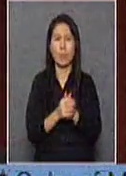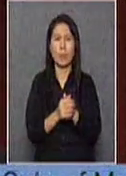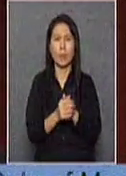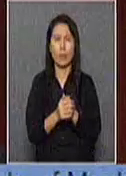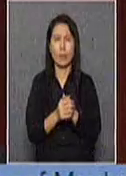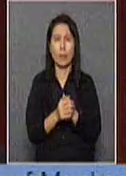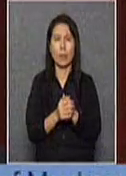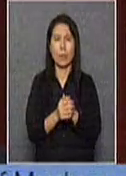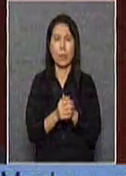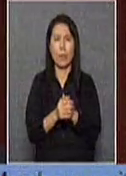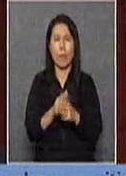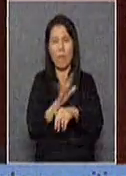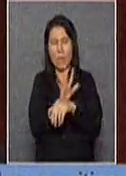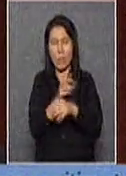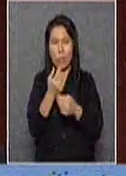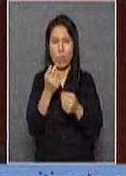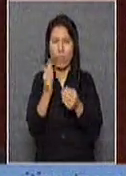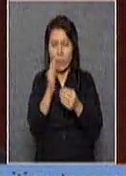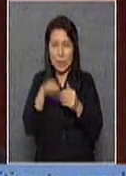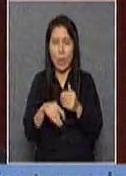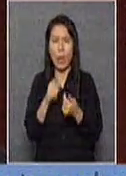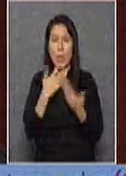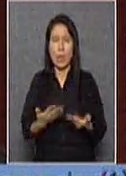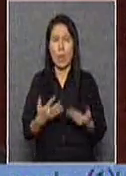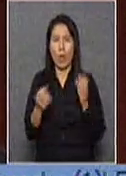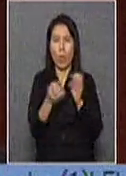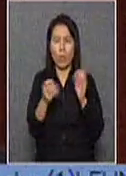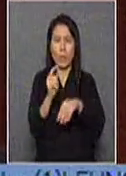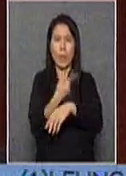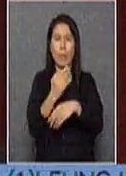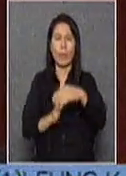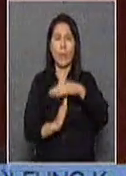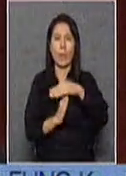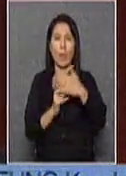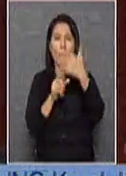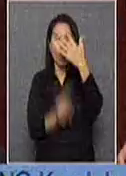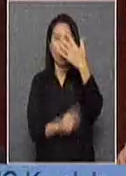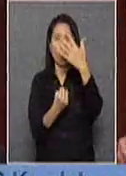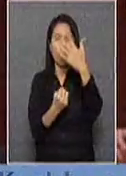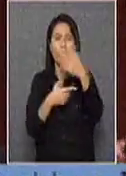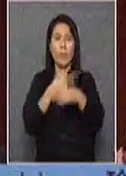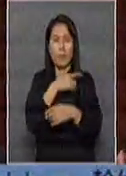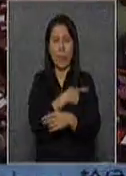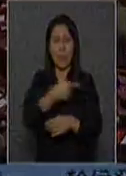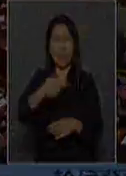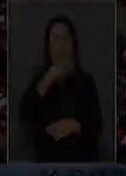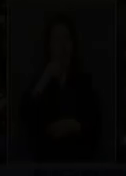不到五分鐘了，我現在宣布會議暫停，5月20日星期一上午9時正恢復。